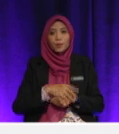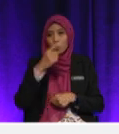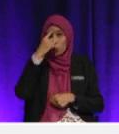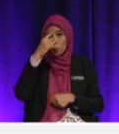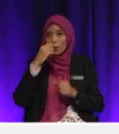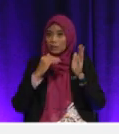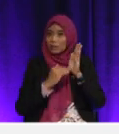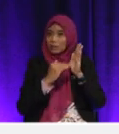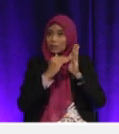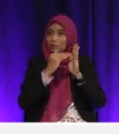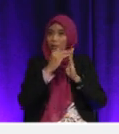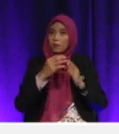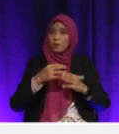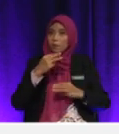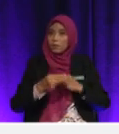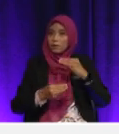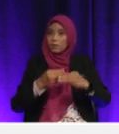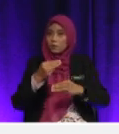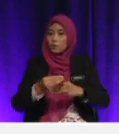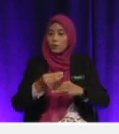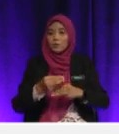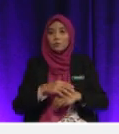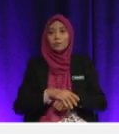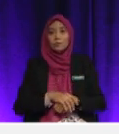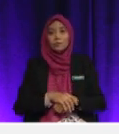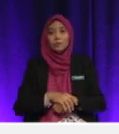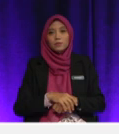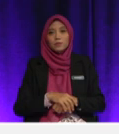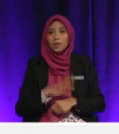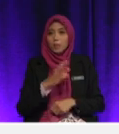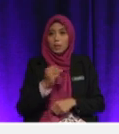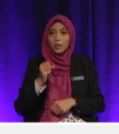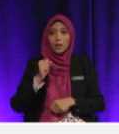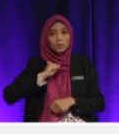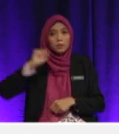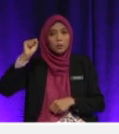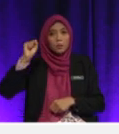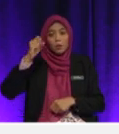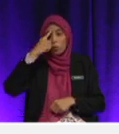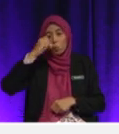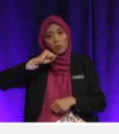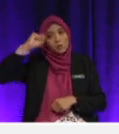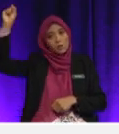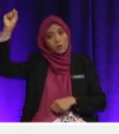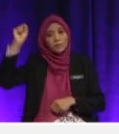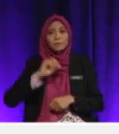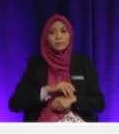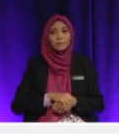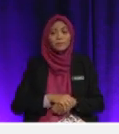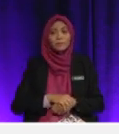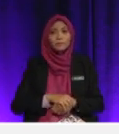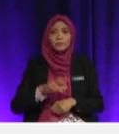meningkatkan kemajuan dalam bidang sosial ekonomi dan menuntut supaya Sabah Merdeka Ya daripada yang